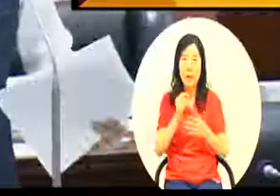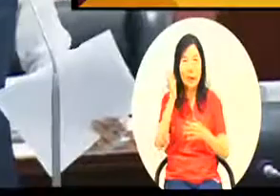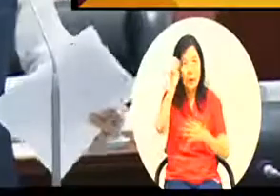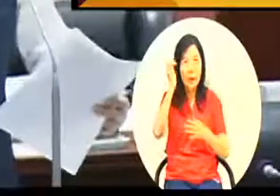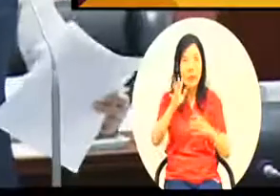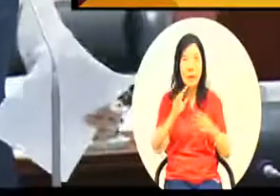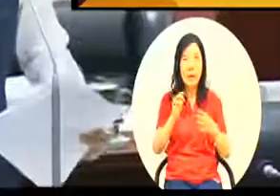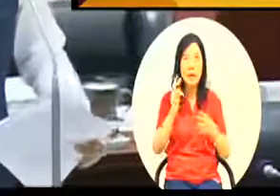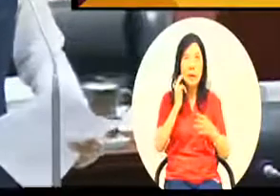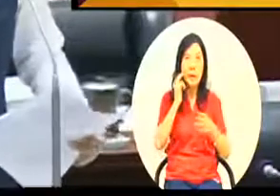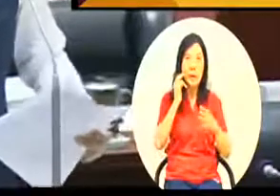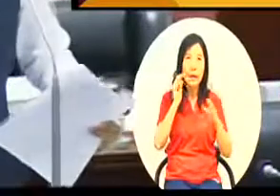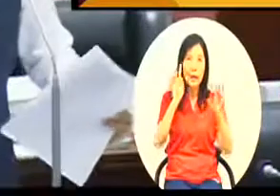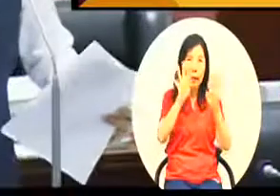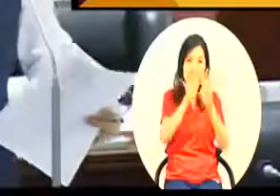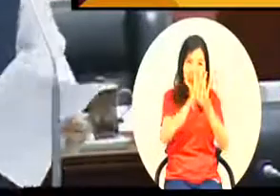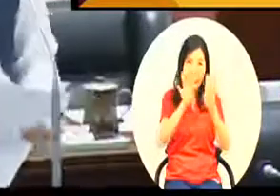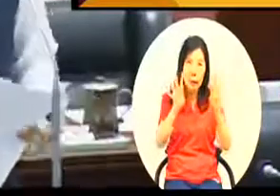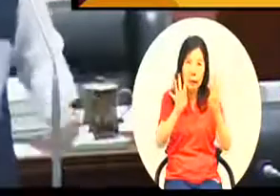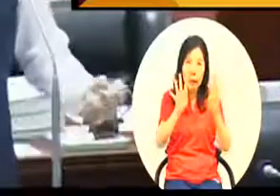铁窗的北天那个盖子